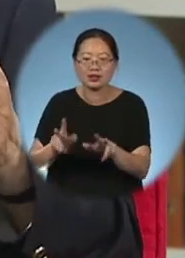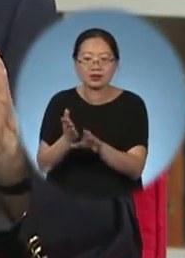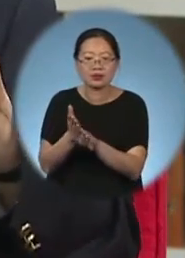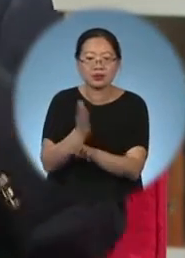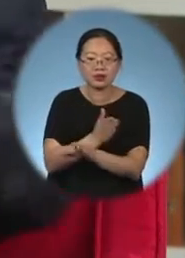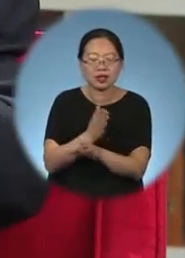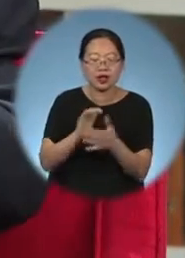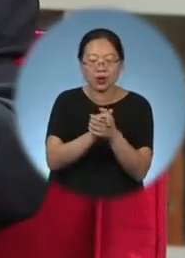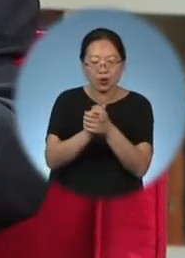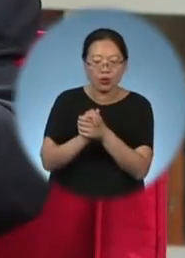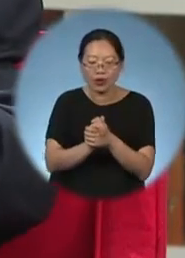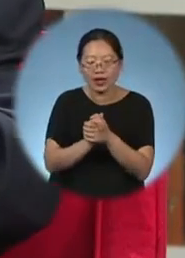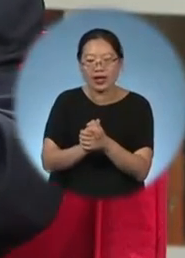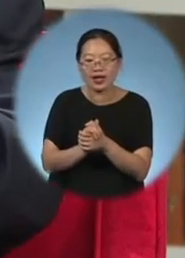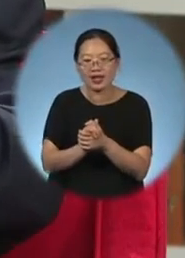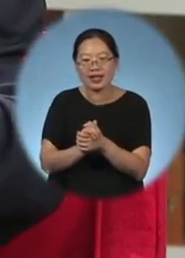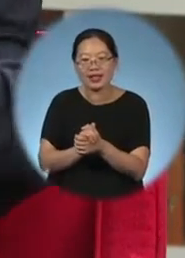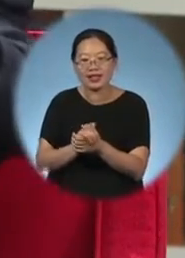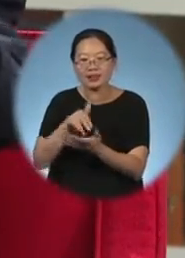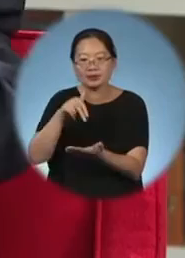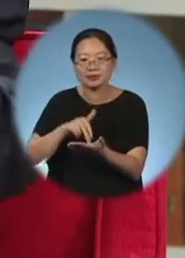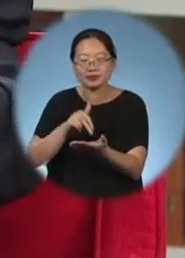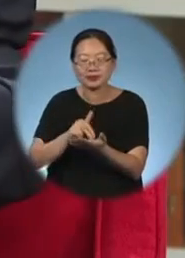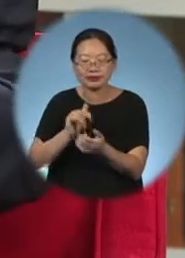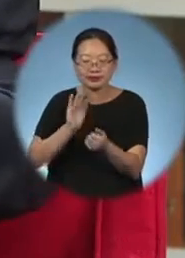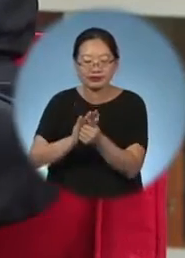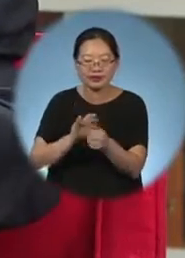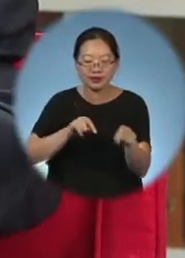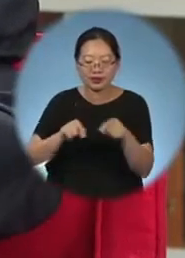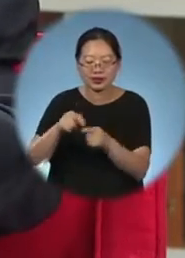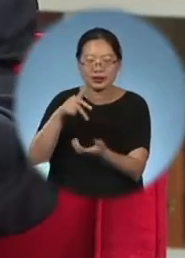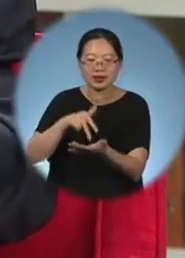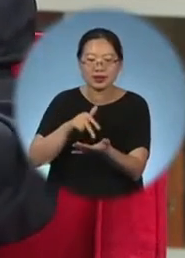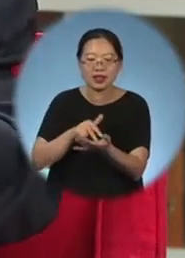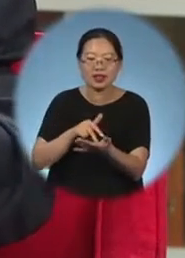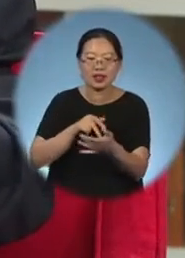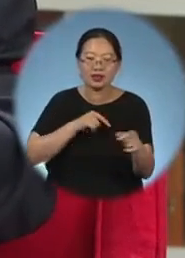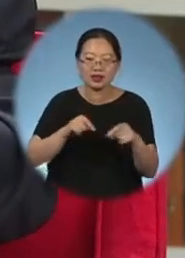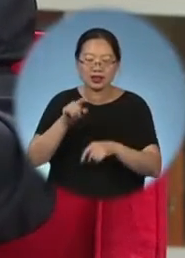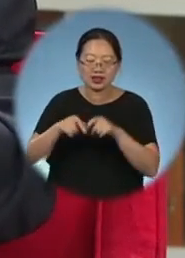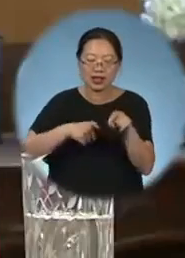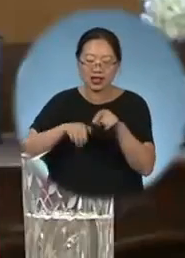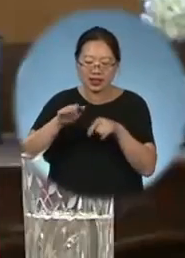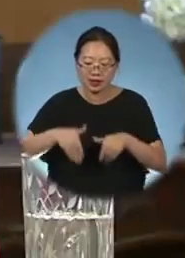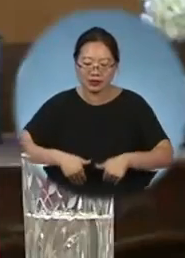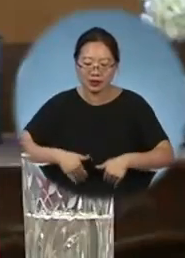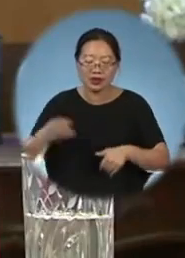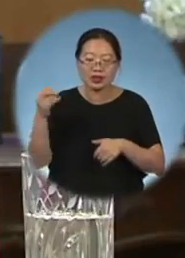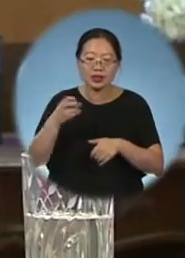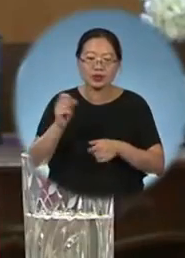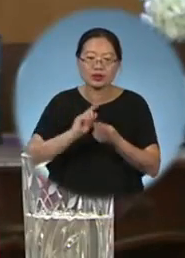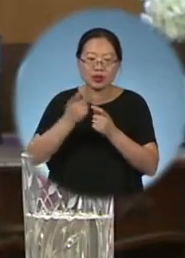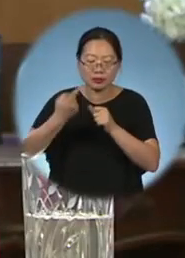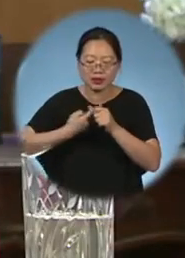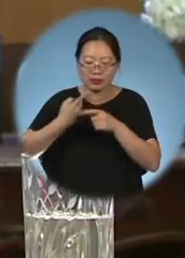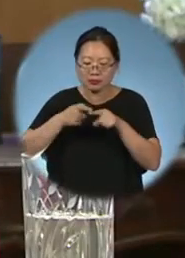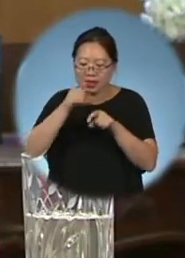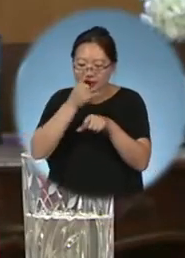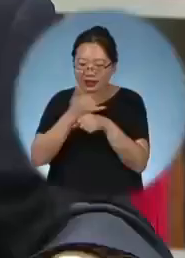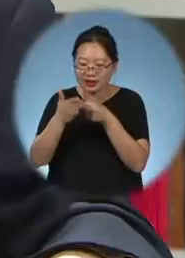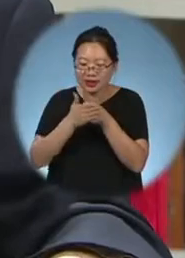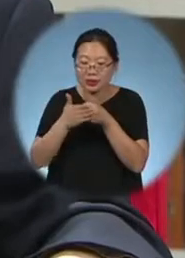지금부터 화해 국면으로 협치 국면으로 이렇게 정치가 나가야만 되는데 자꾸 뭐 서로 비판하고 이러다